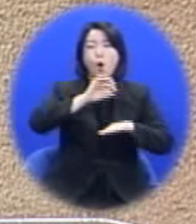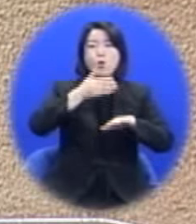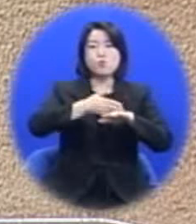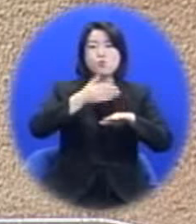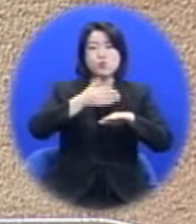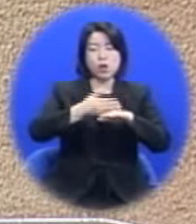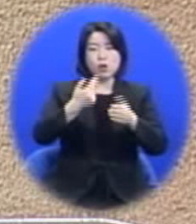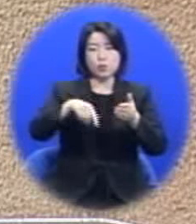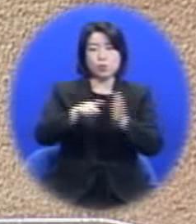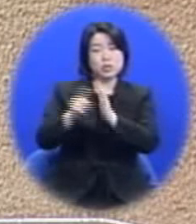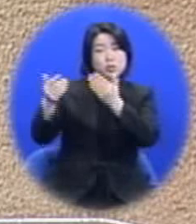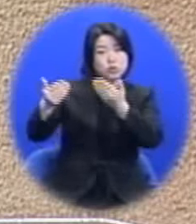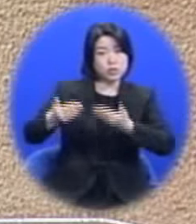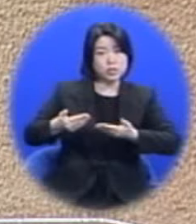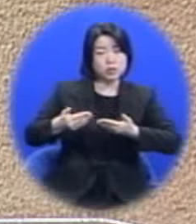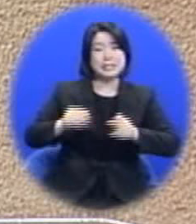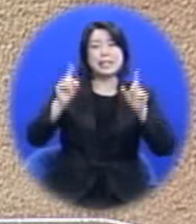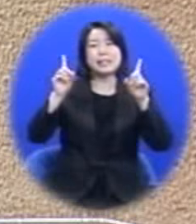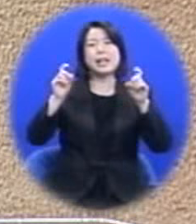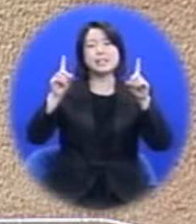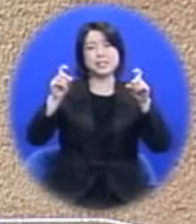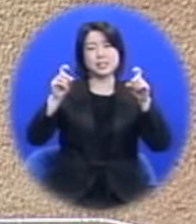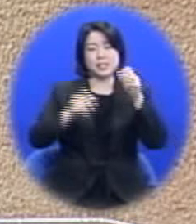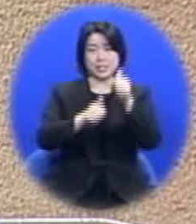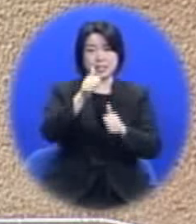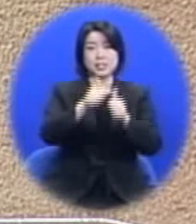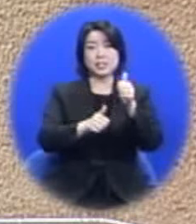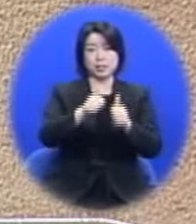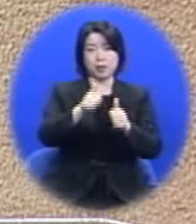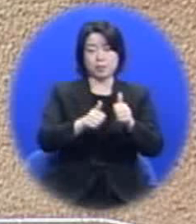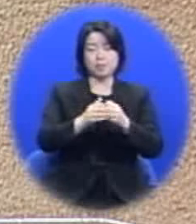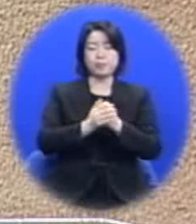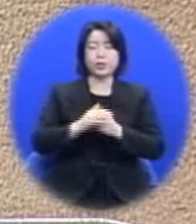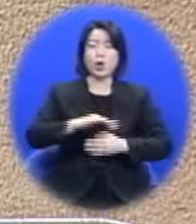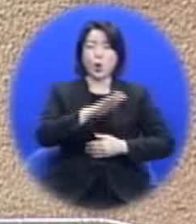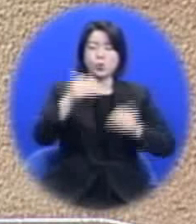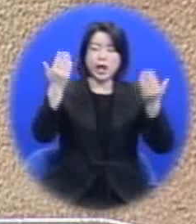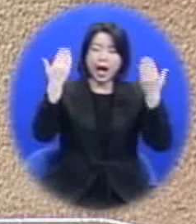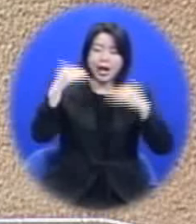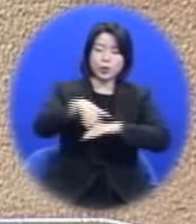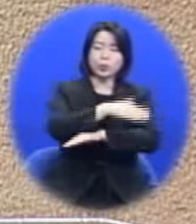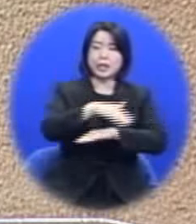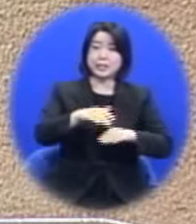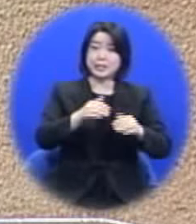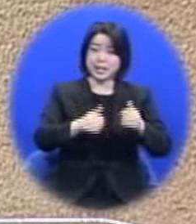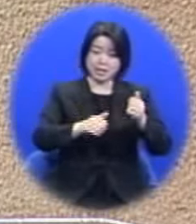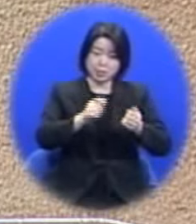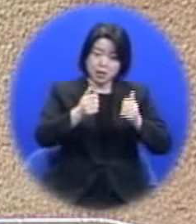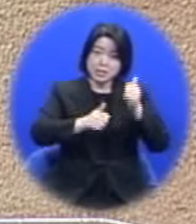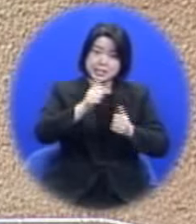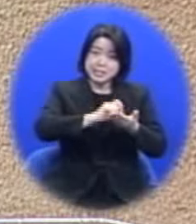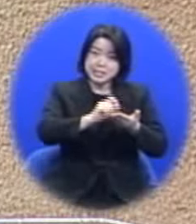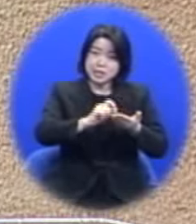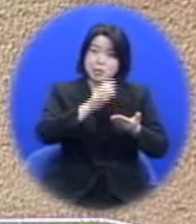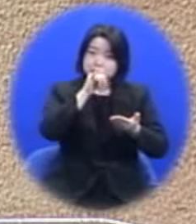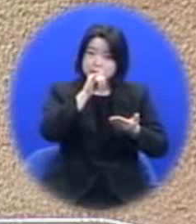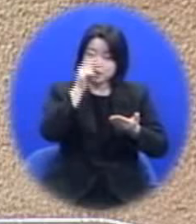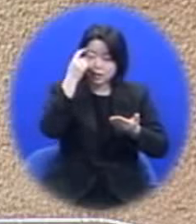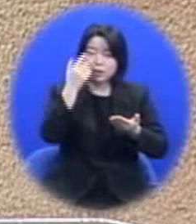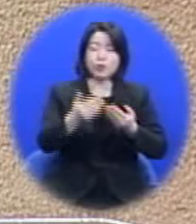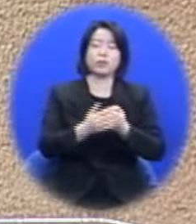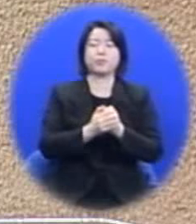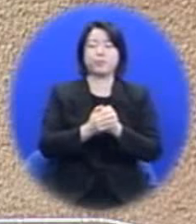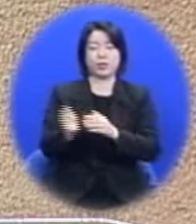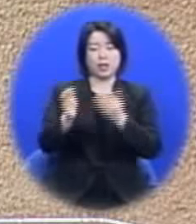주시는 것이 테스트예요. 그게 시험이죠. 우리 학교 다닐 때 늘 시험 보잖아요. 또 하나가